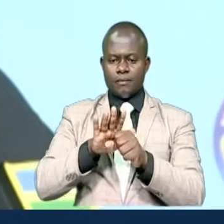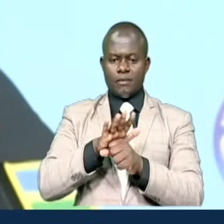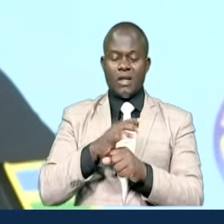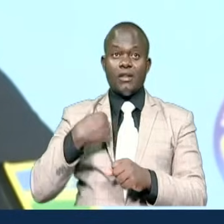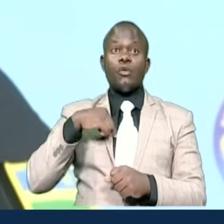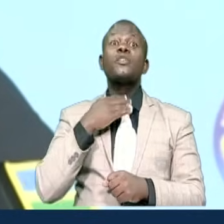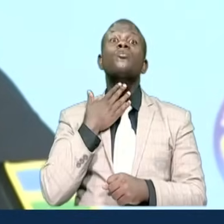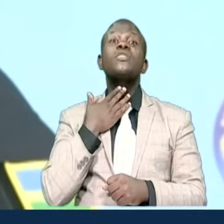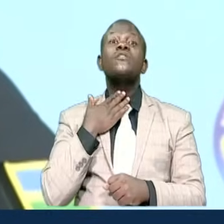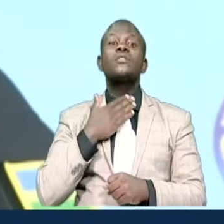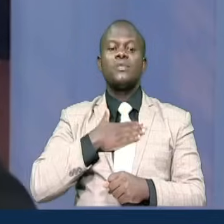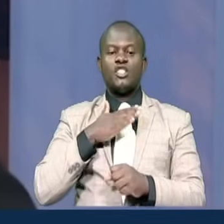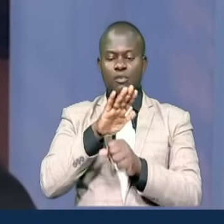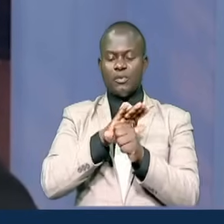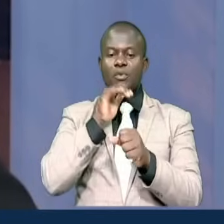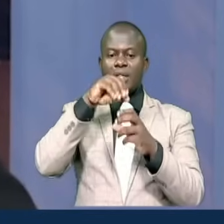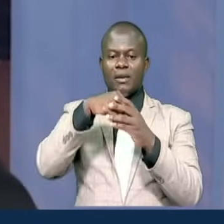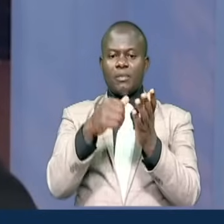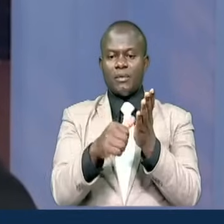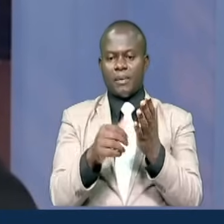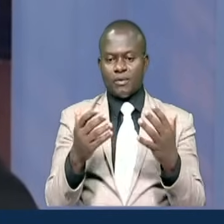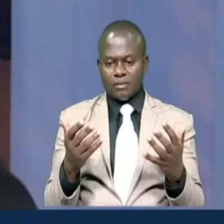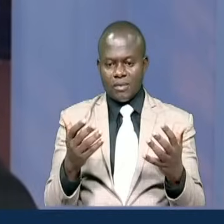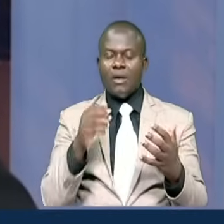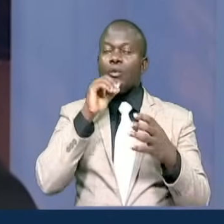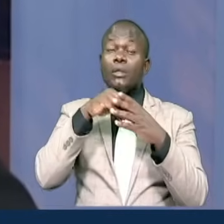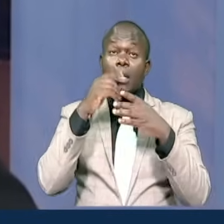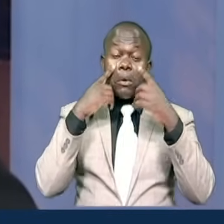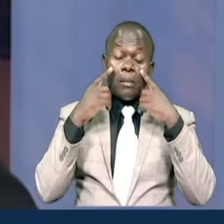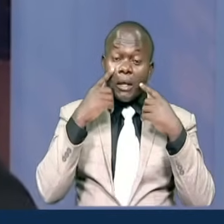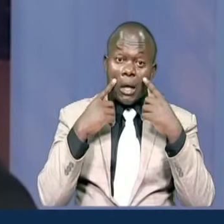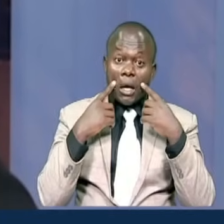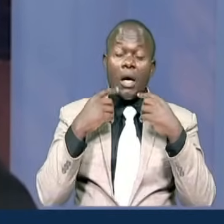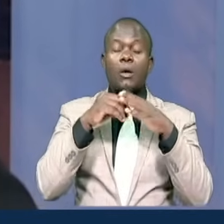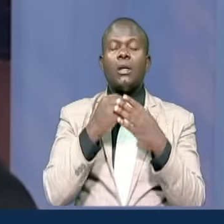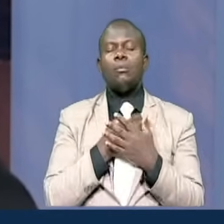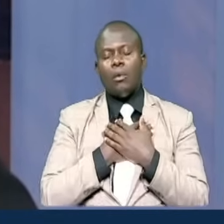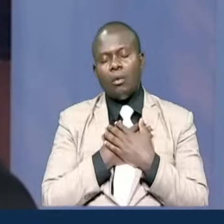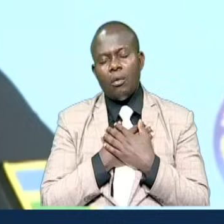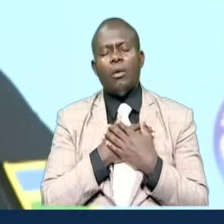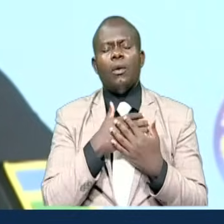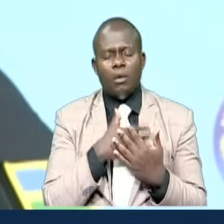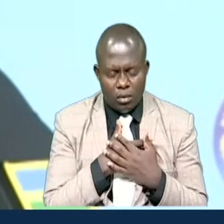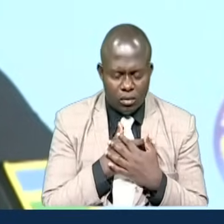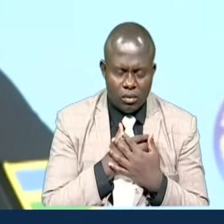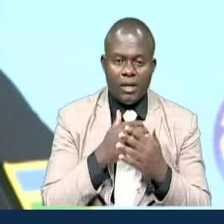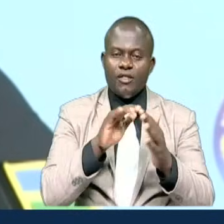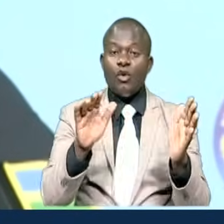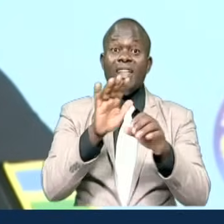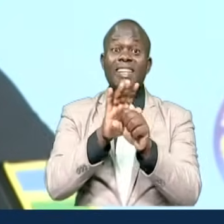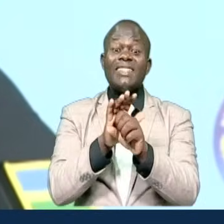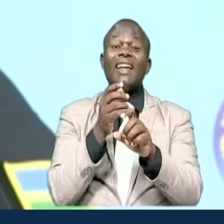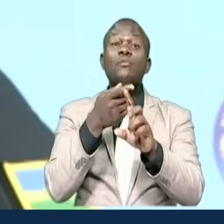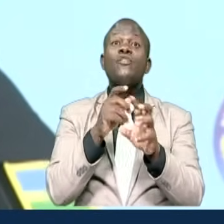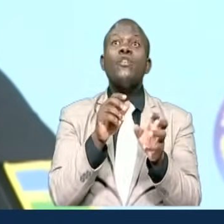umunezero wuzuye utarimo ibyago utarimo amarira utarimo agahinda cyane cyane ibyago biturutse ku